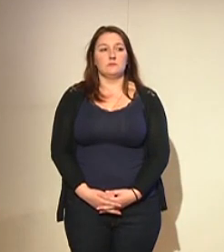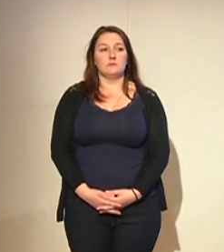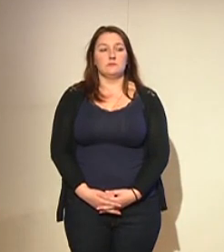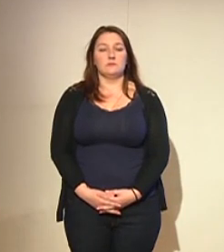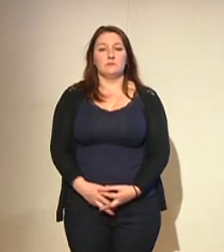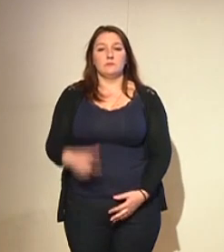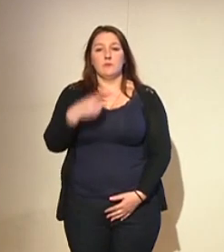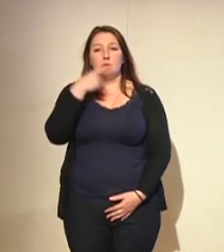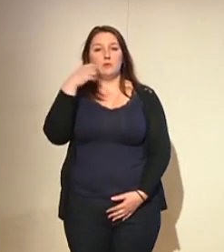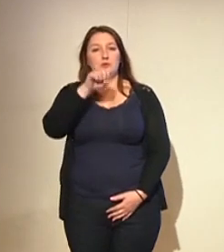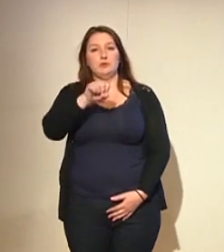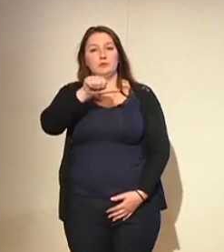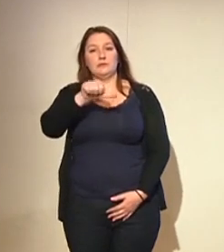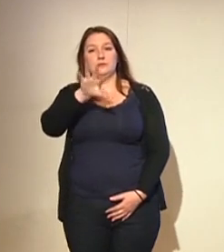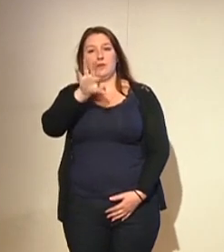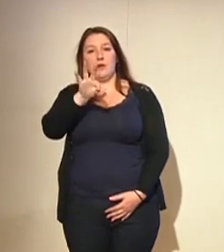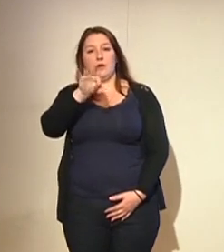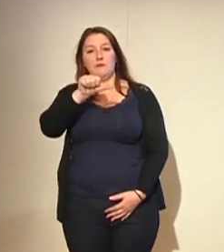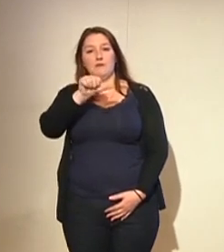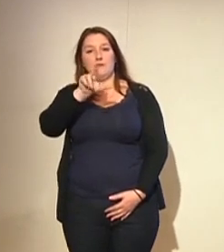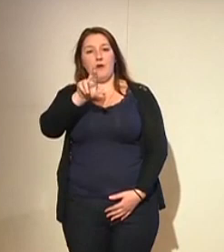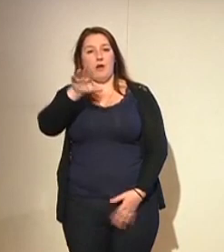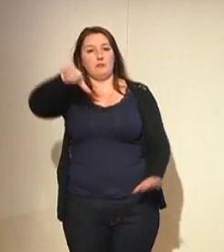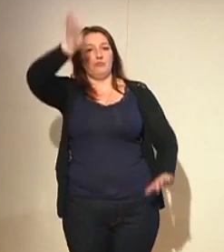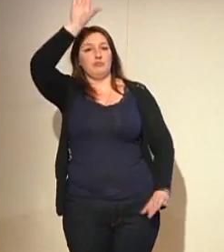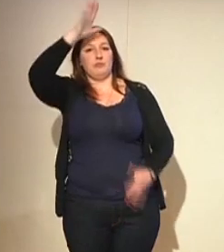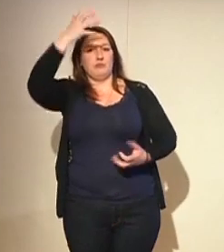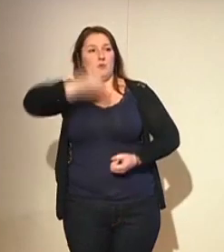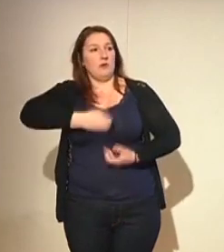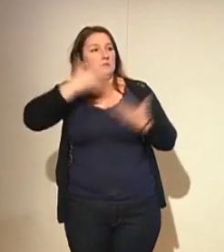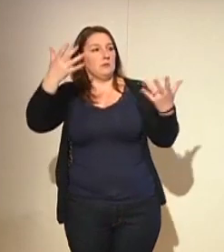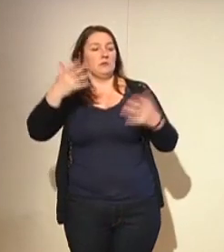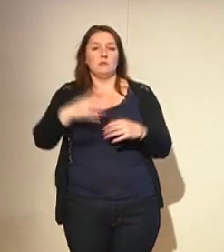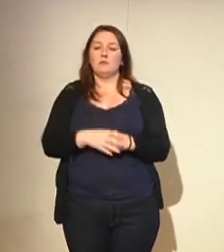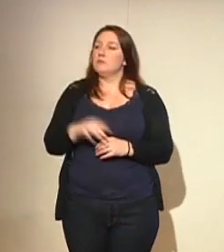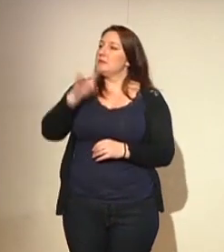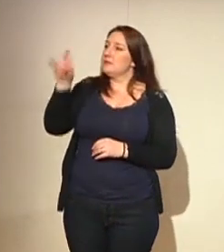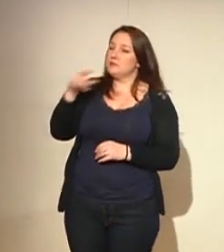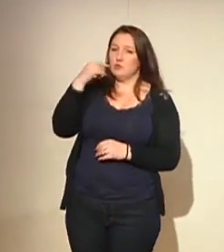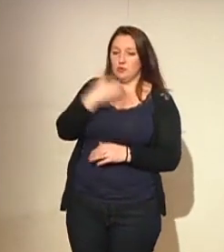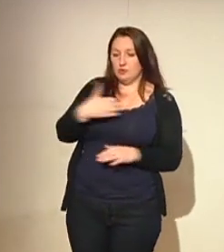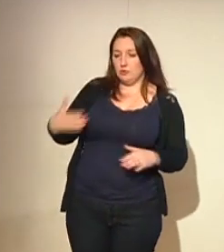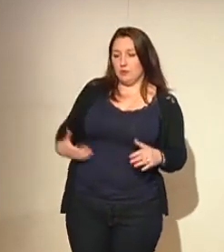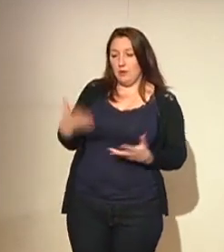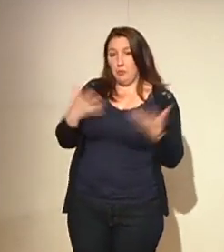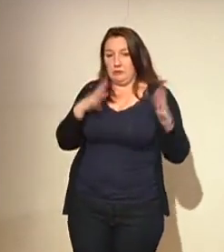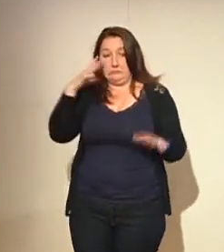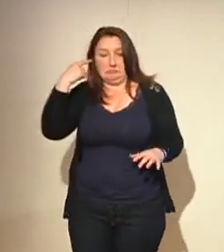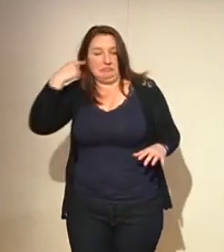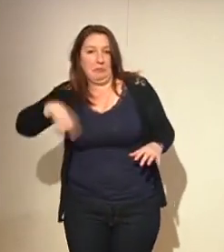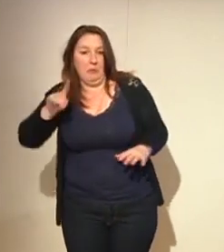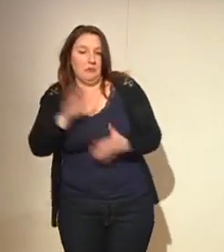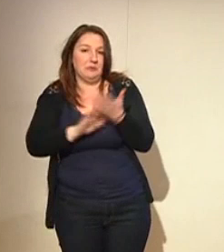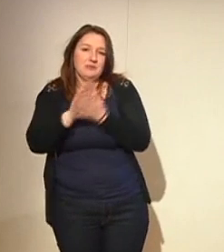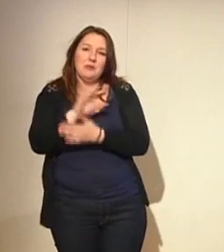monsieur safarm demande la parole juste une question Monsieur le Maire j'ai peut-être pas entendu je suis désolé mais